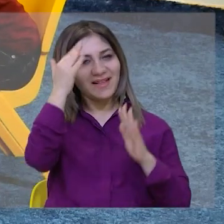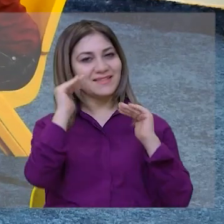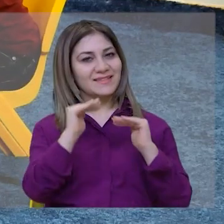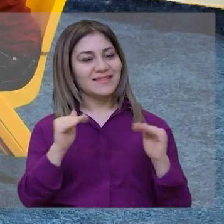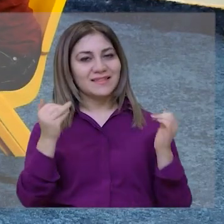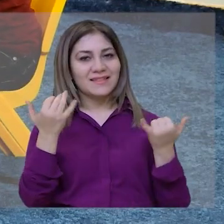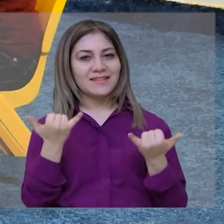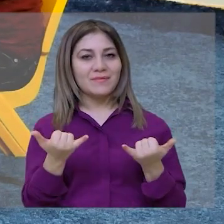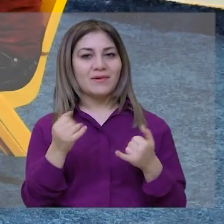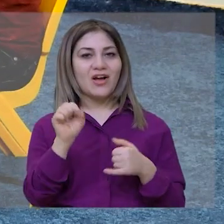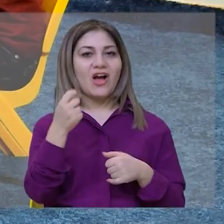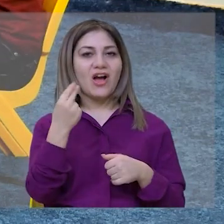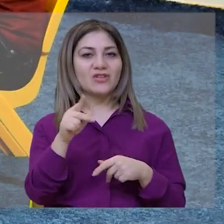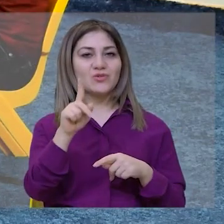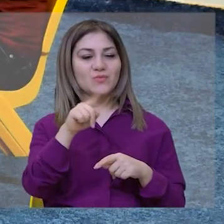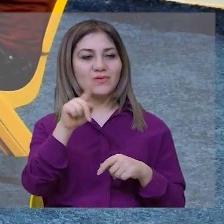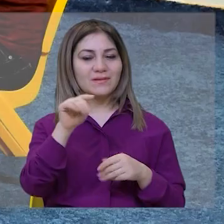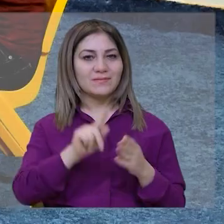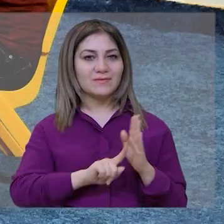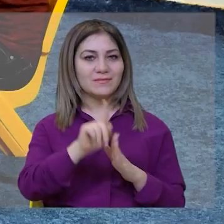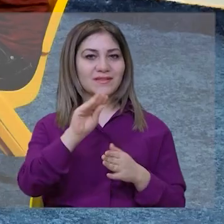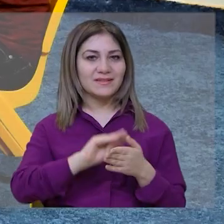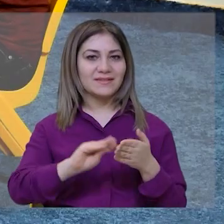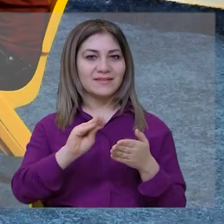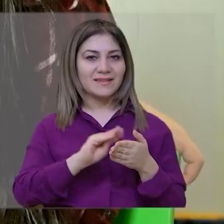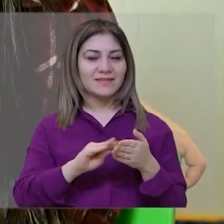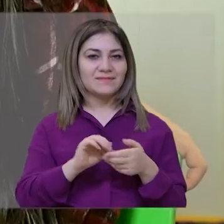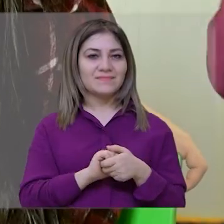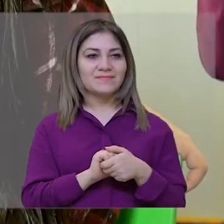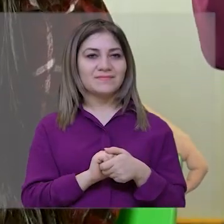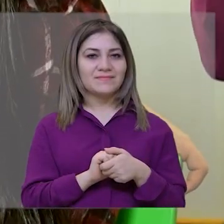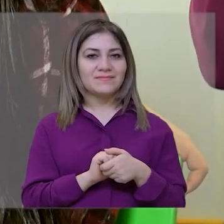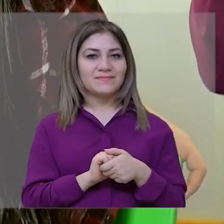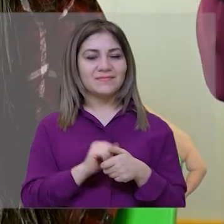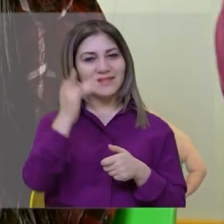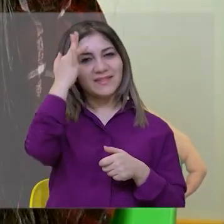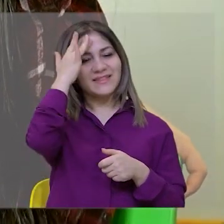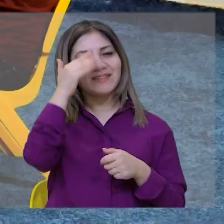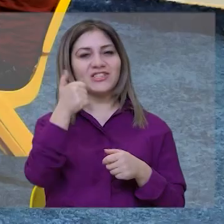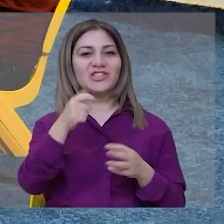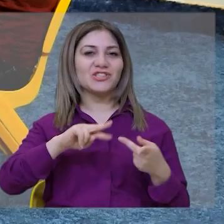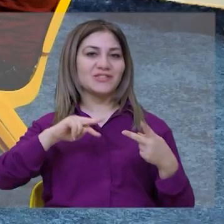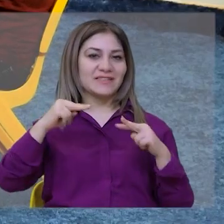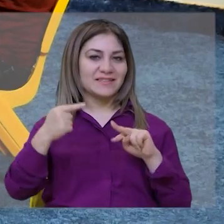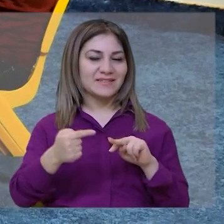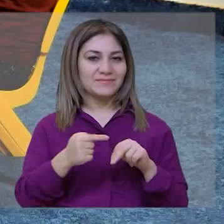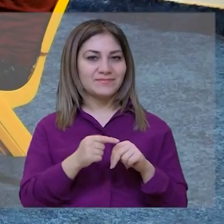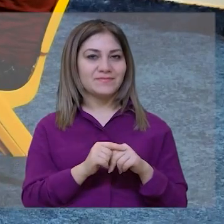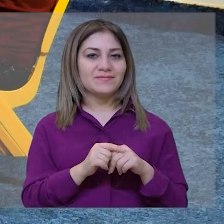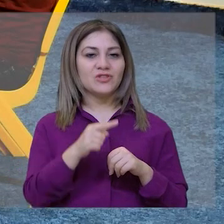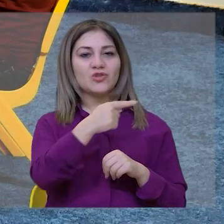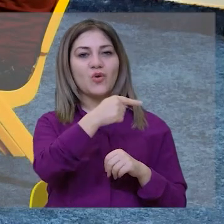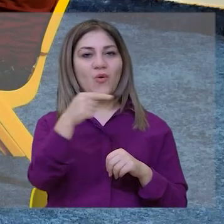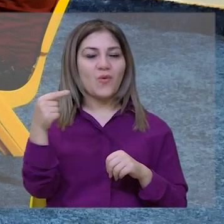հիմա պահում ենք մեր աջ ձեռքի ցուցամատը, վերածելով այն երևակայական գրիչի, պատկերացնում ենք